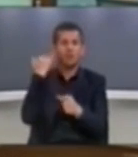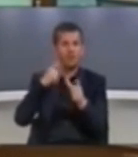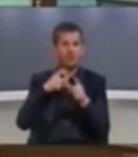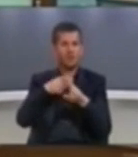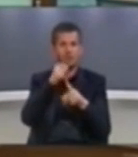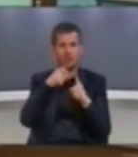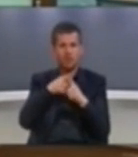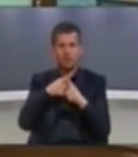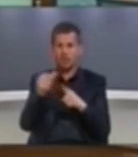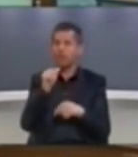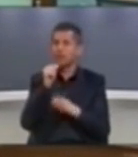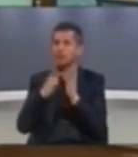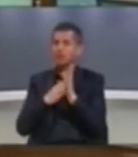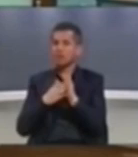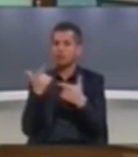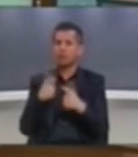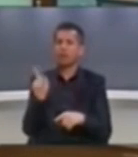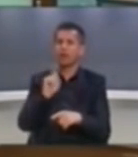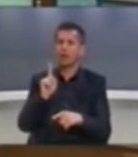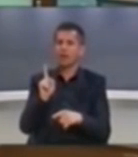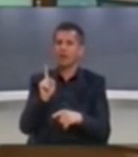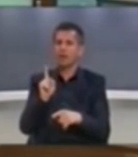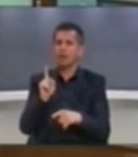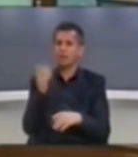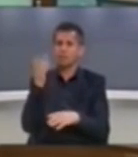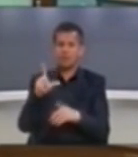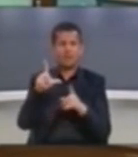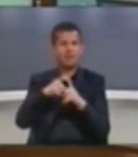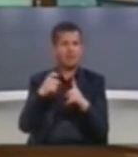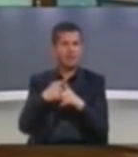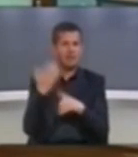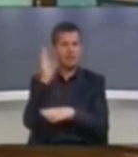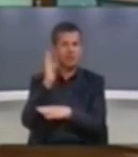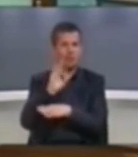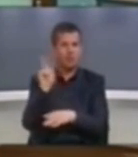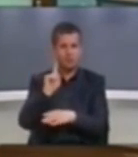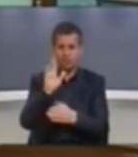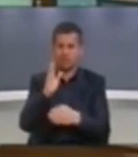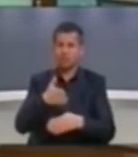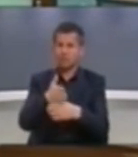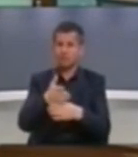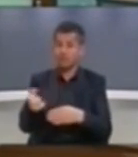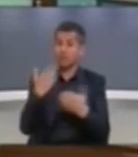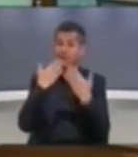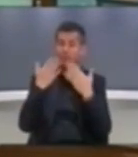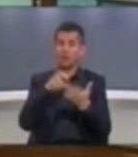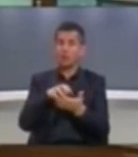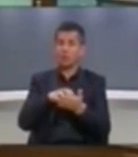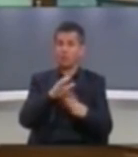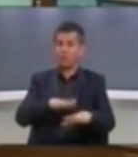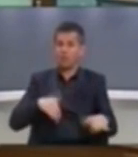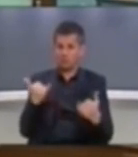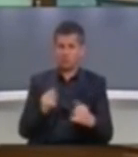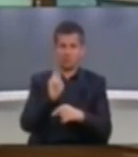Isa Mustafa asnjëherë nuk i lejoi deputetët e LDK-s që ta mbështesin këtë iniciativë. Madje në mbledhjet e grupit të parlamentar, tash pasi është